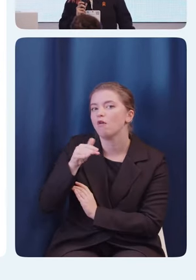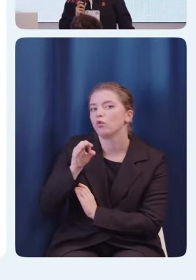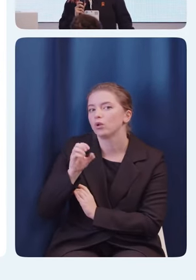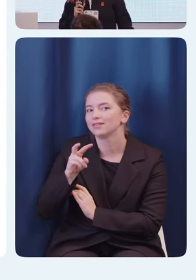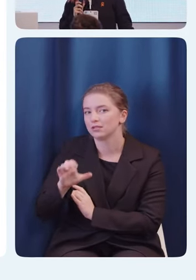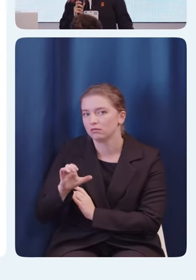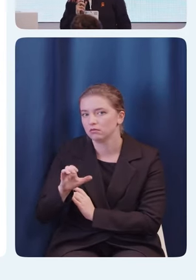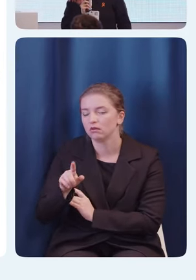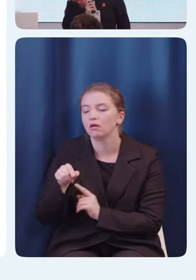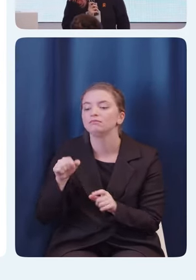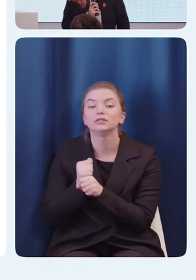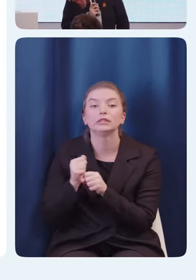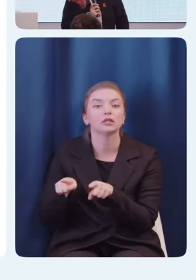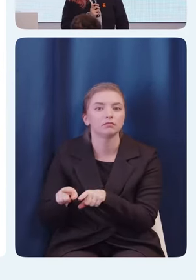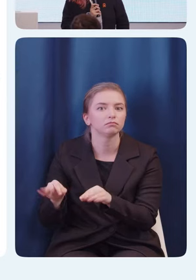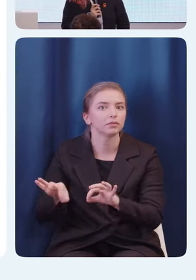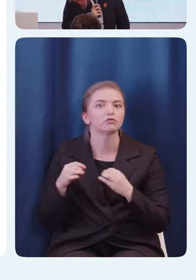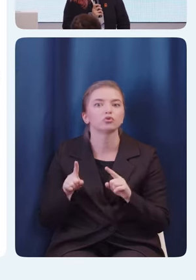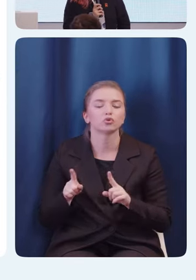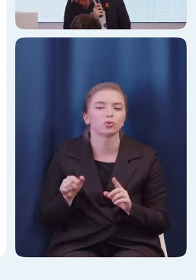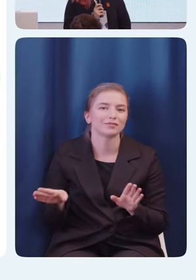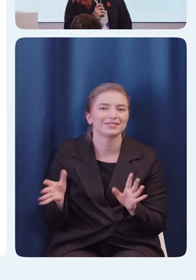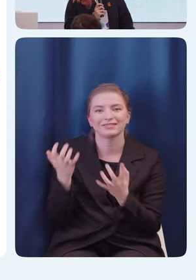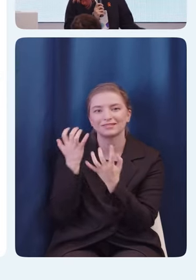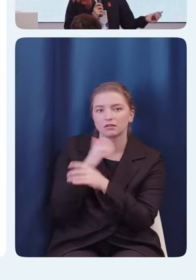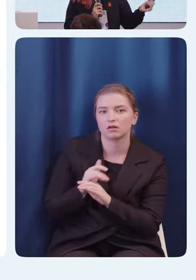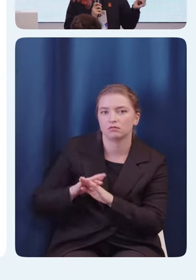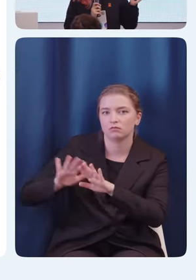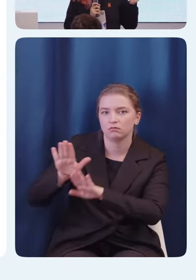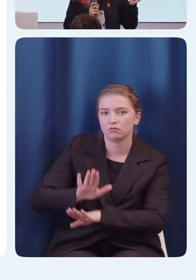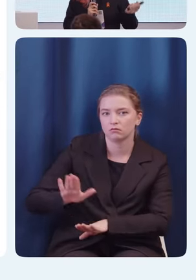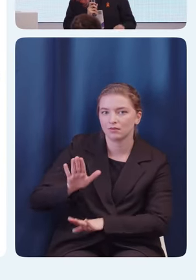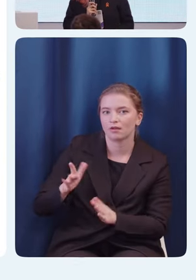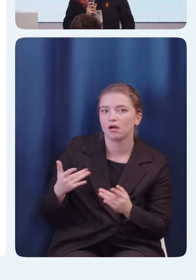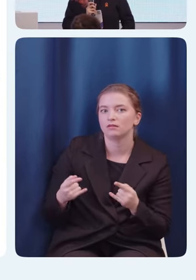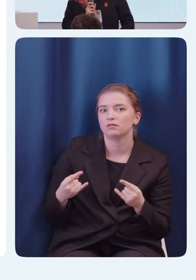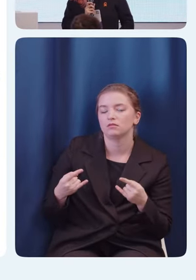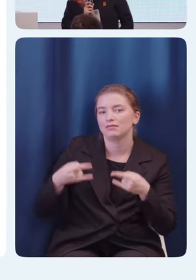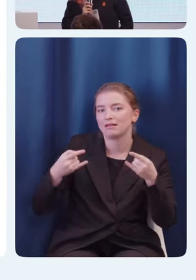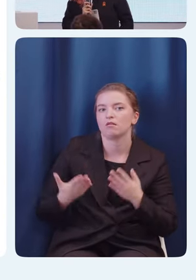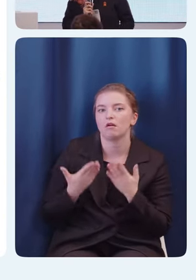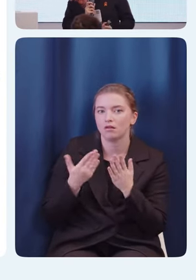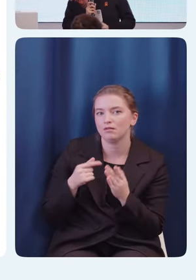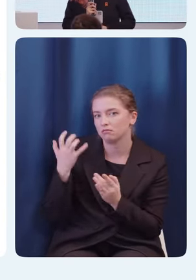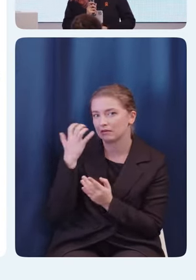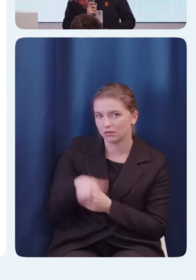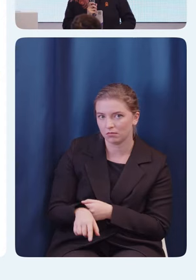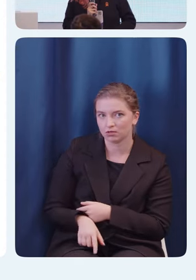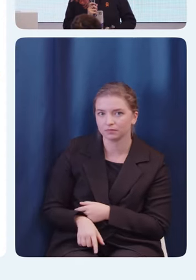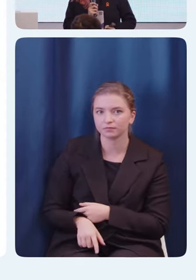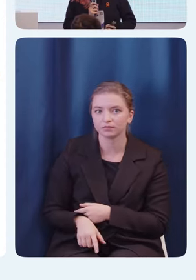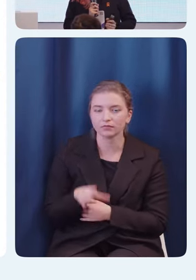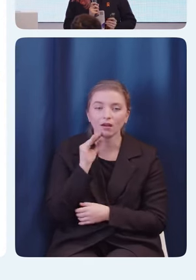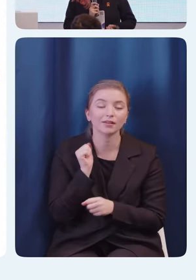от скринридера. Для того, чтобы все озвучивалось корректно, при бандинге viewholder'а нужно